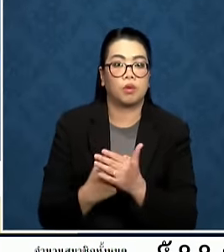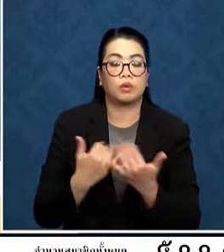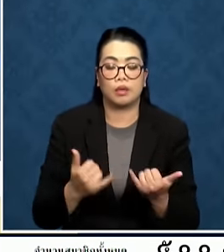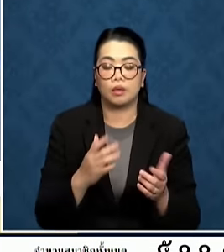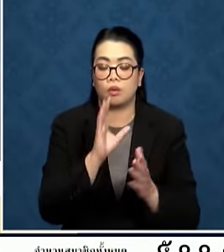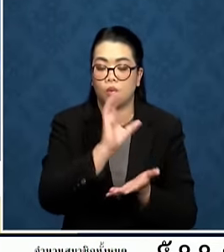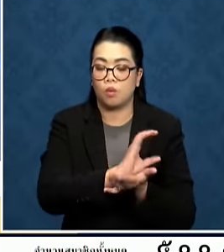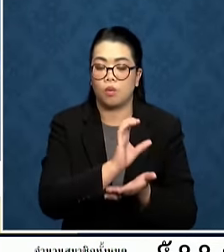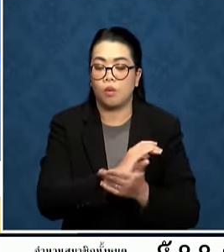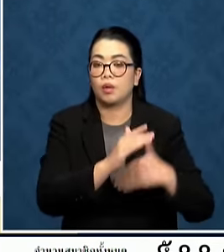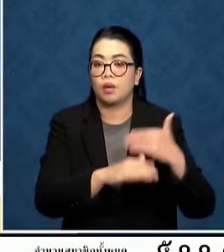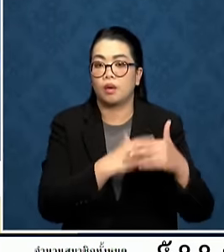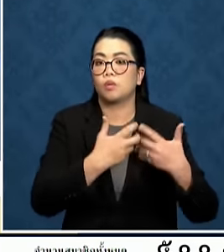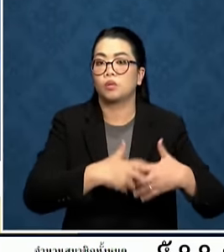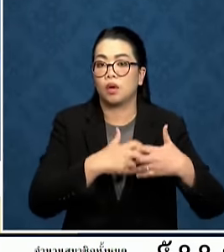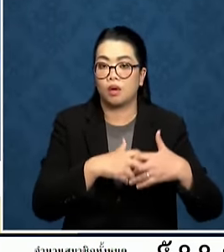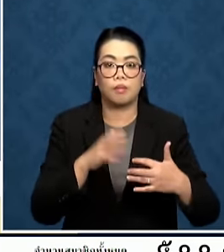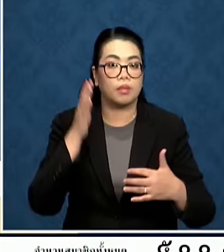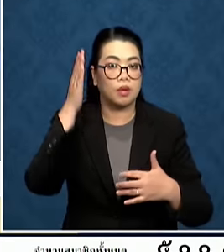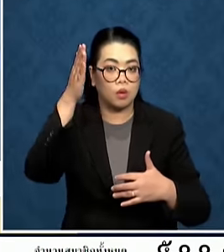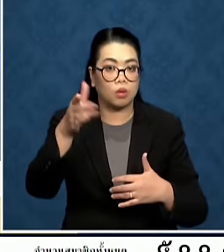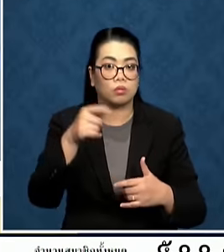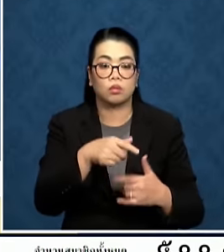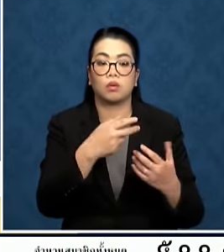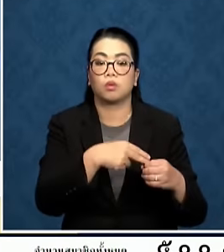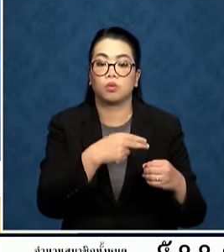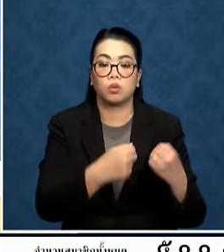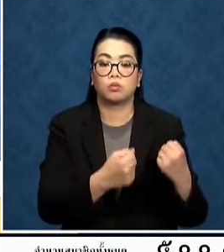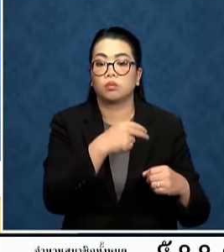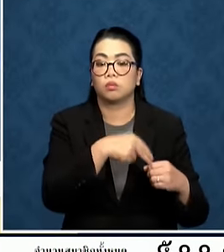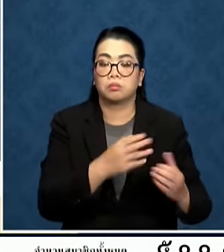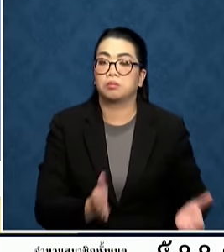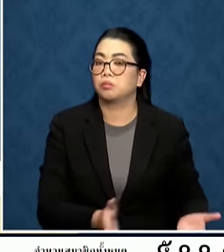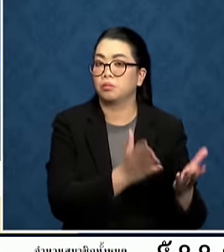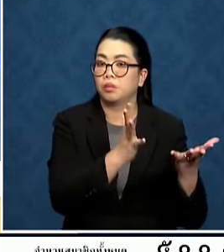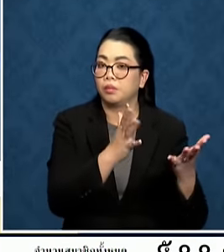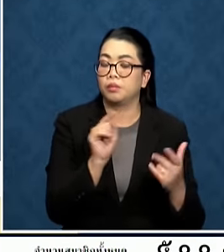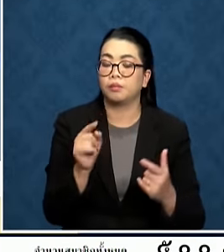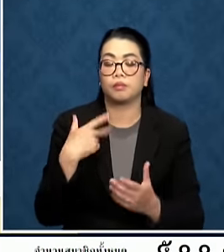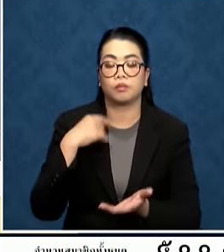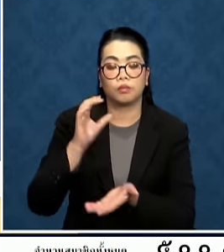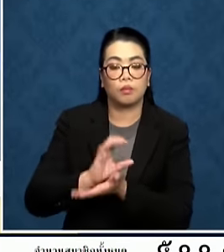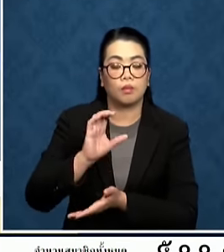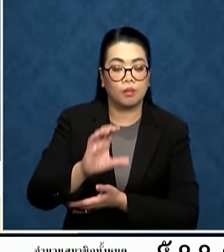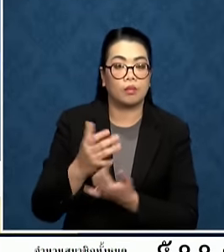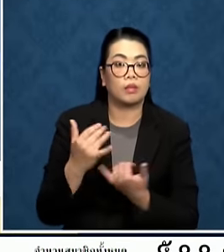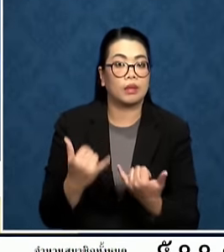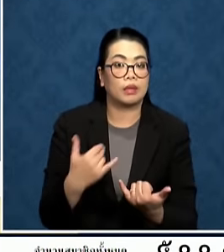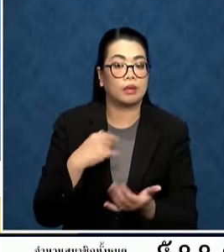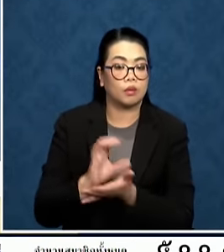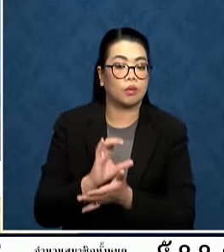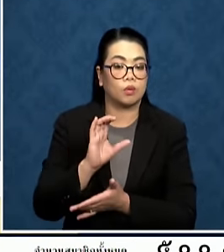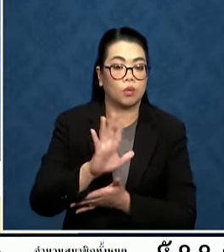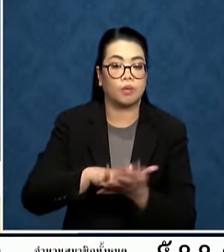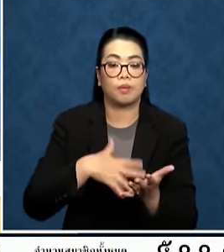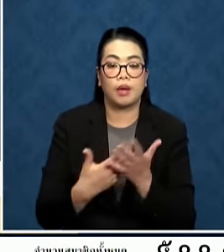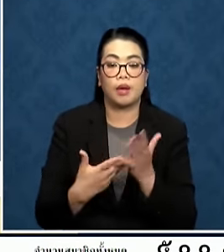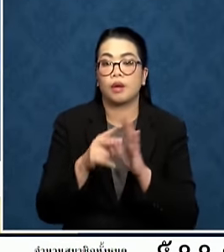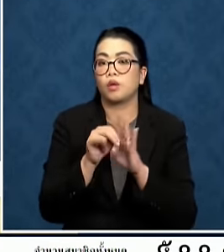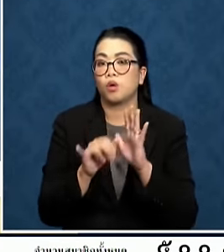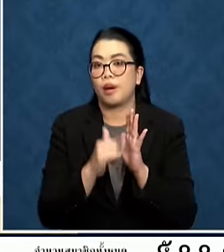งบพฒนาอุตสาหกรรมแห่งอนาคตเนี่ยครับถ้าเปรียบเทียบระหว่างต้นทุนกับประโยชน์ที่เกิดขึ้นก็ต้องบอกว่าวันนี้ต้นทุนของนโยบายนี้